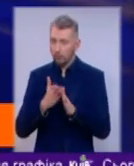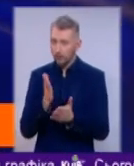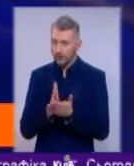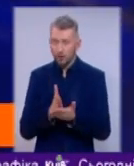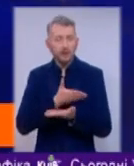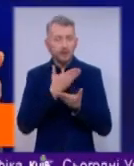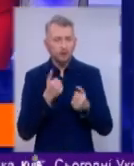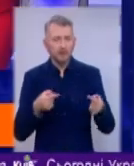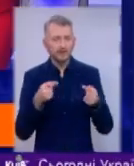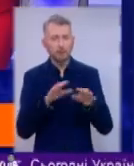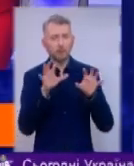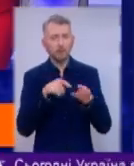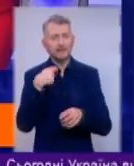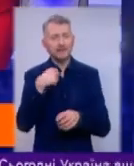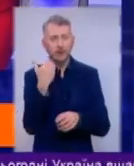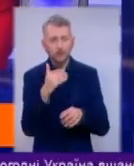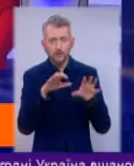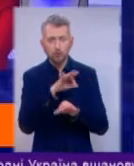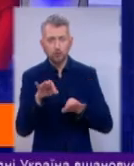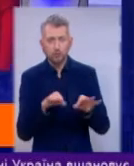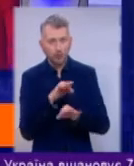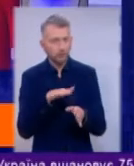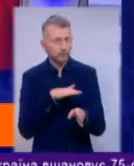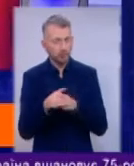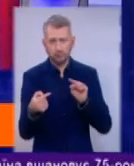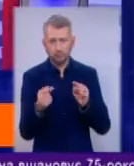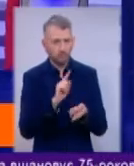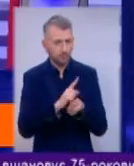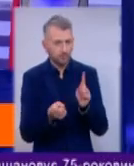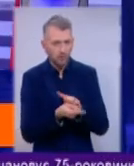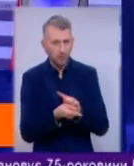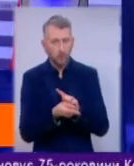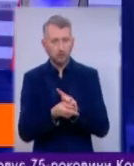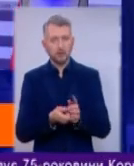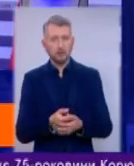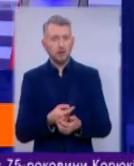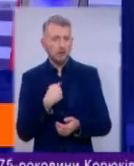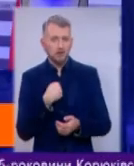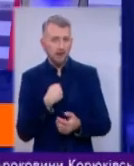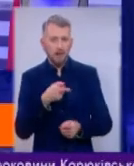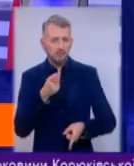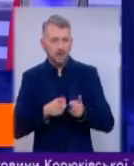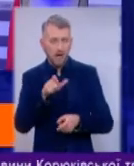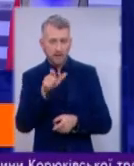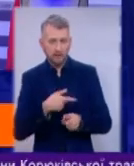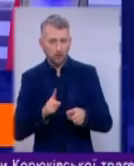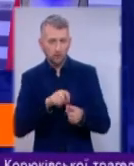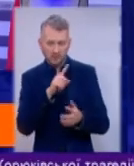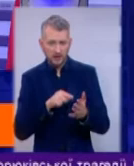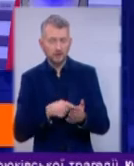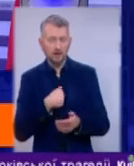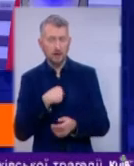президентського законопроекту, вони абсолютно протилежні. Яка ймовірність, що вони з'являться? Я доволі реаліст в цьому питанні. Я думаю,